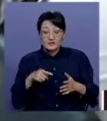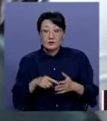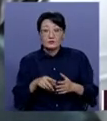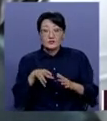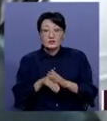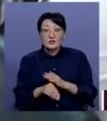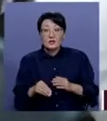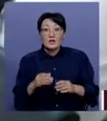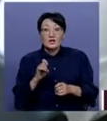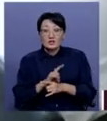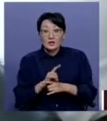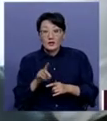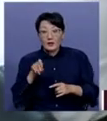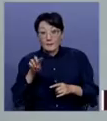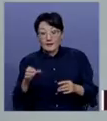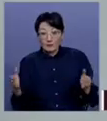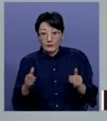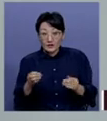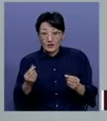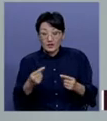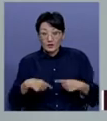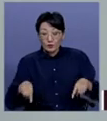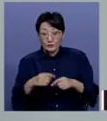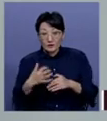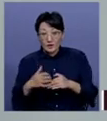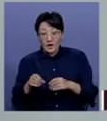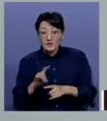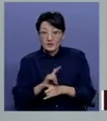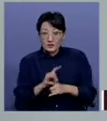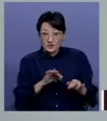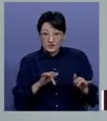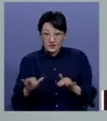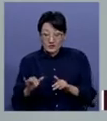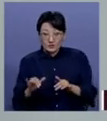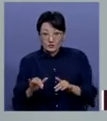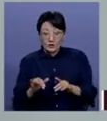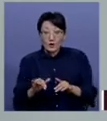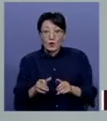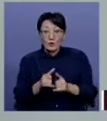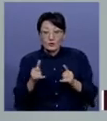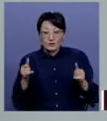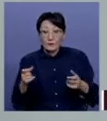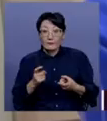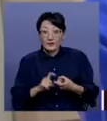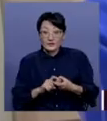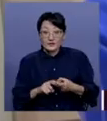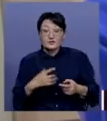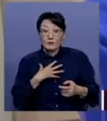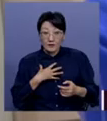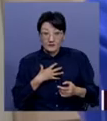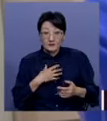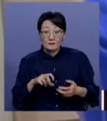әсіресе жалған ломбардтар мен микроқаржылық ұйымдардың арасында алаяқтық іс-әрекеттерінің белең алуына байланысты өзекті болып